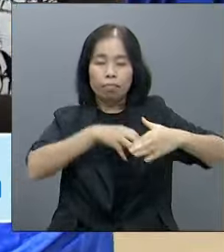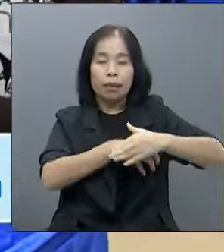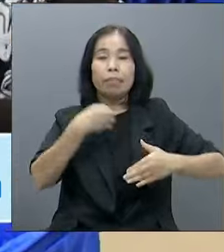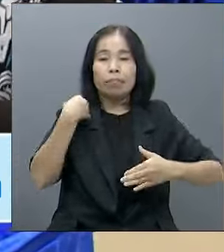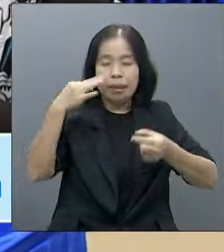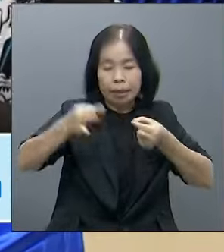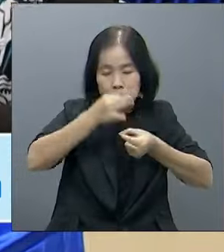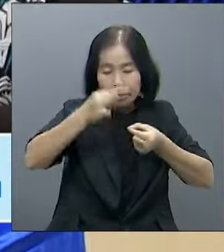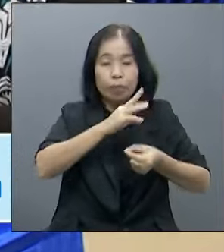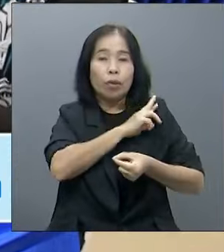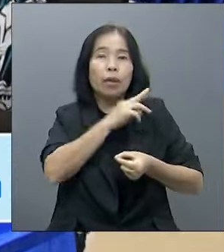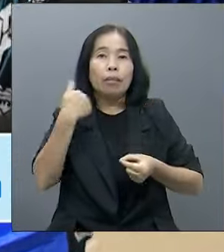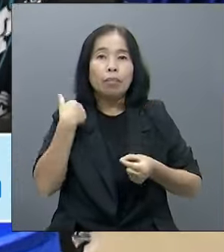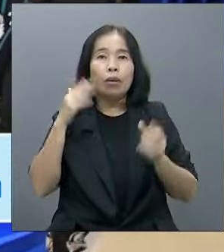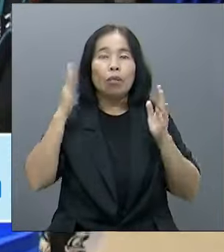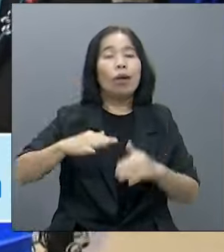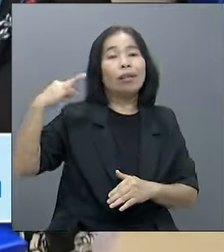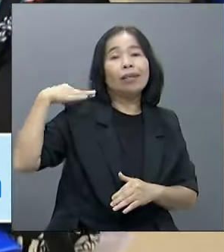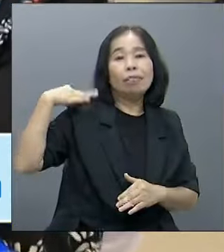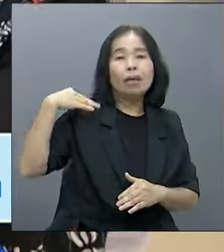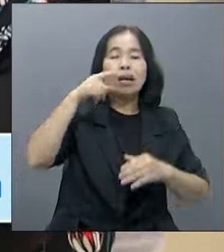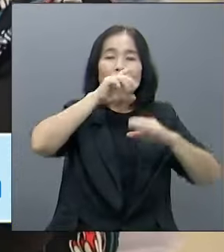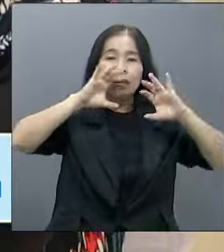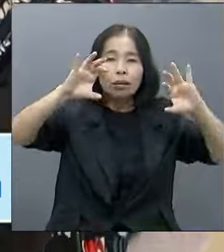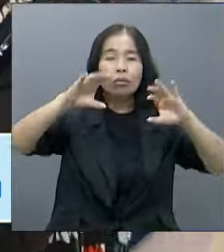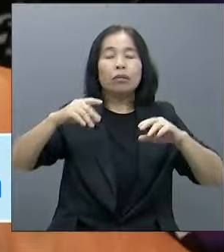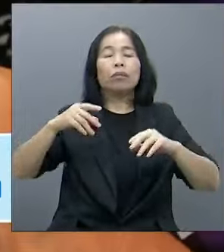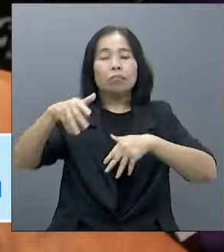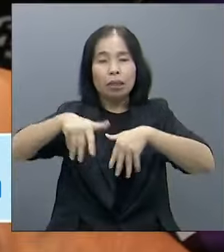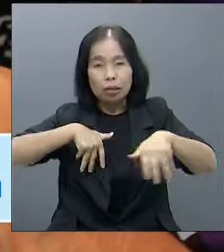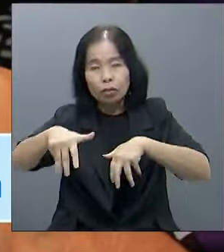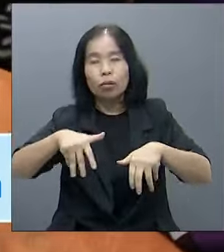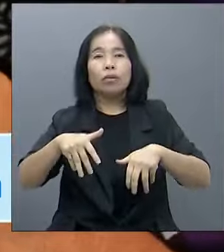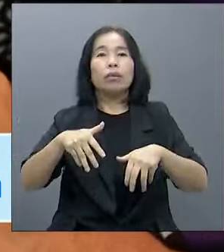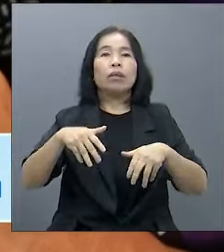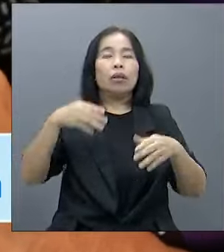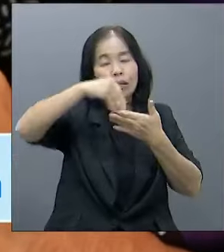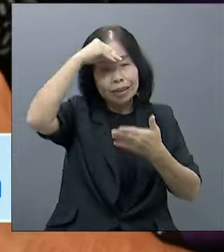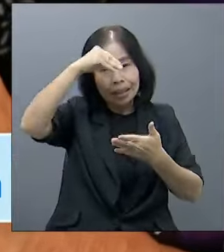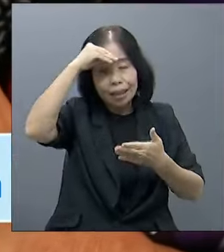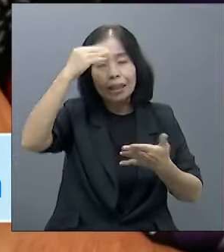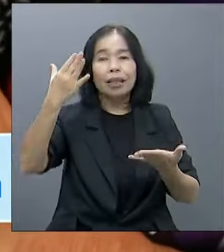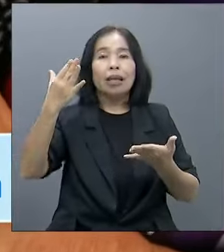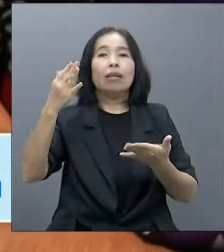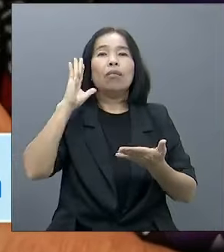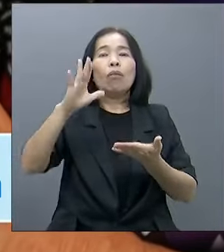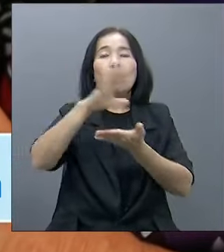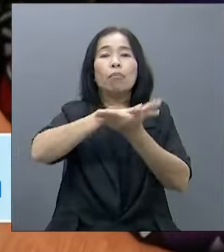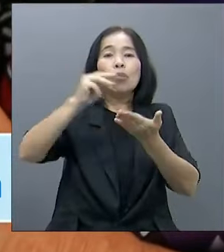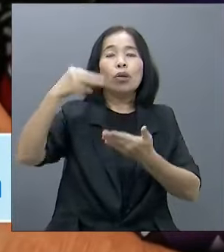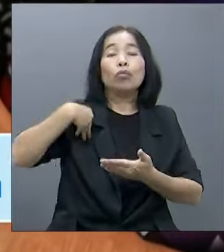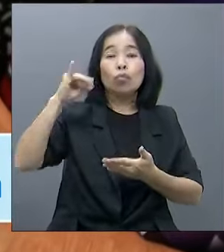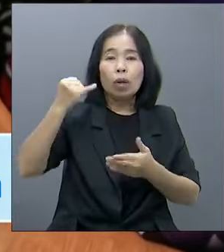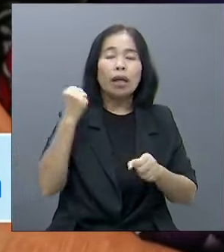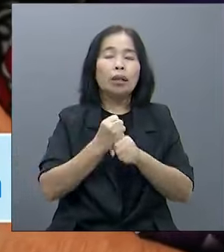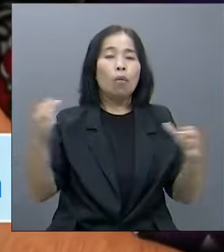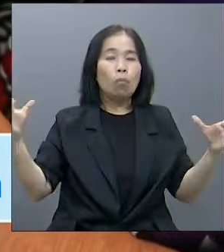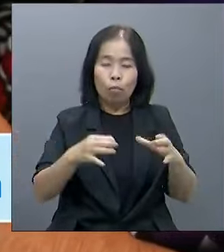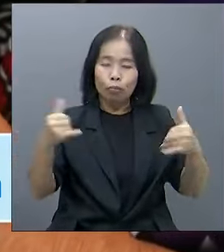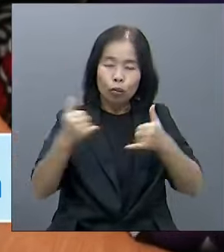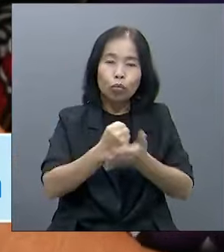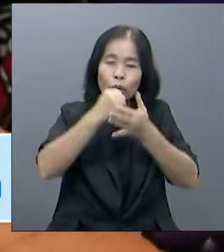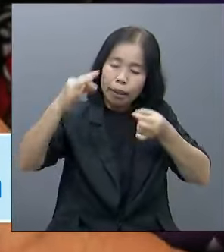ซึ่งก็มีทั้งคณะจิตอาสาภาคเอกชนภาคประชาชนรวมถึงคณะนักศึกษาราชวิทยาลัยจุฬาภรณ์เข้าร่วมเป็นจำนวนมากค่ะ